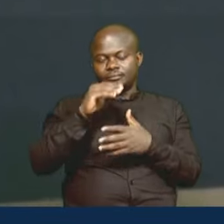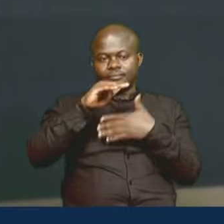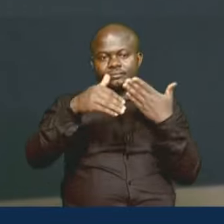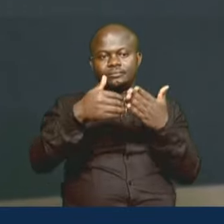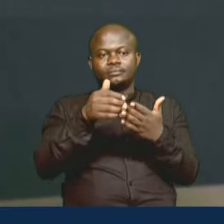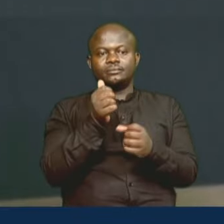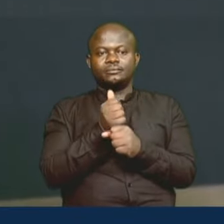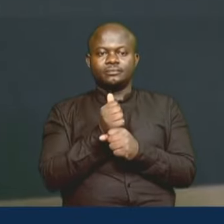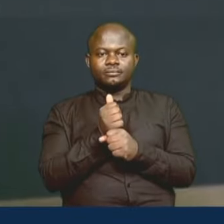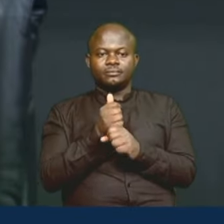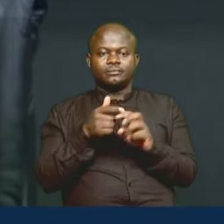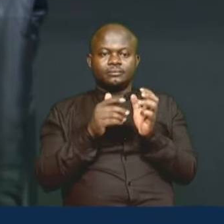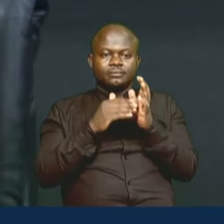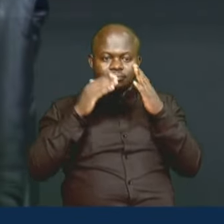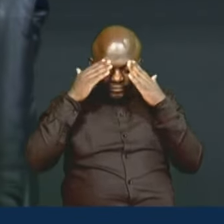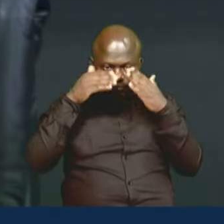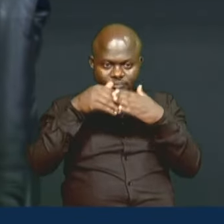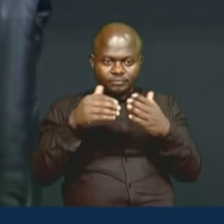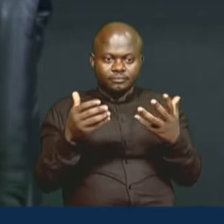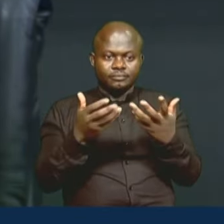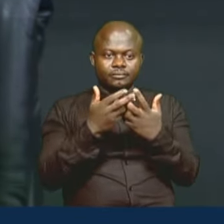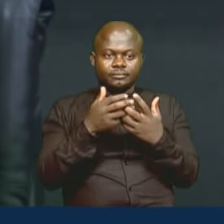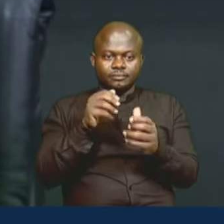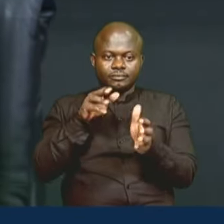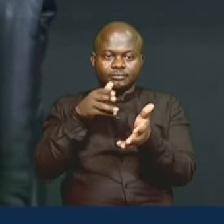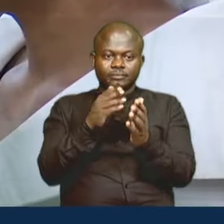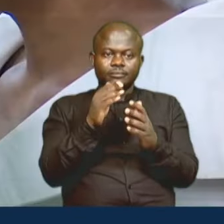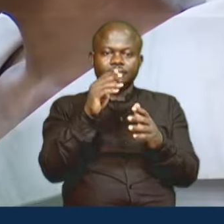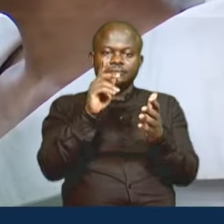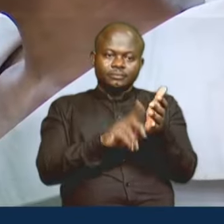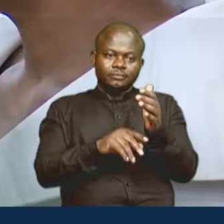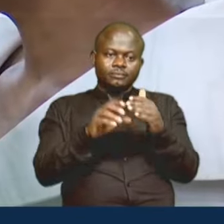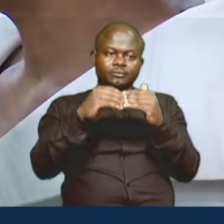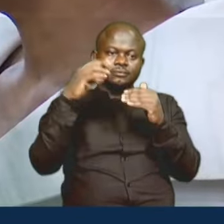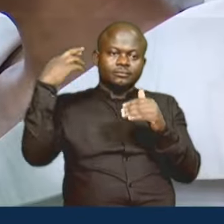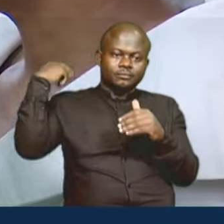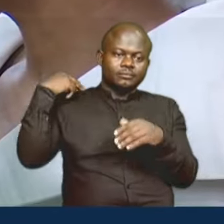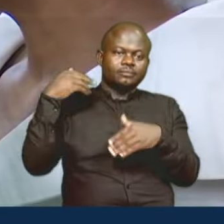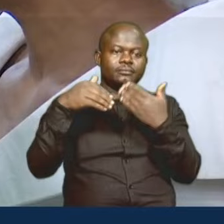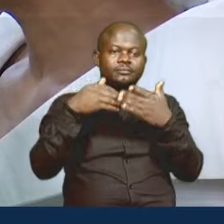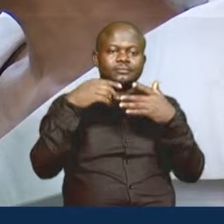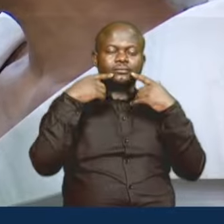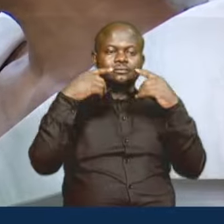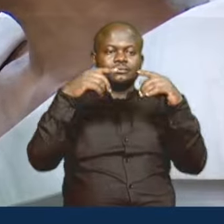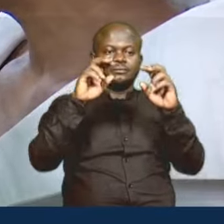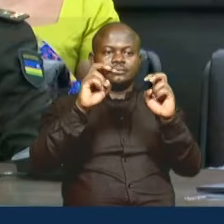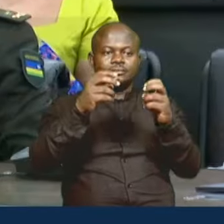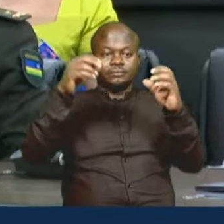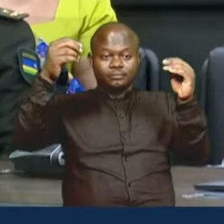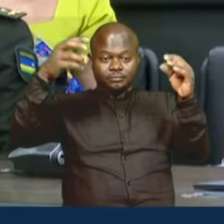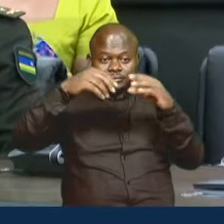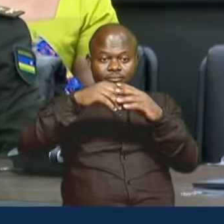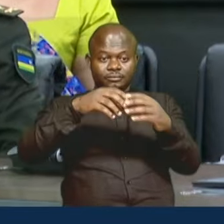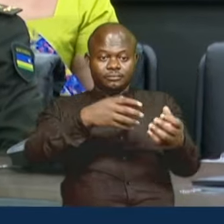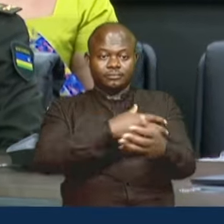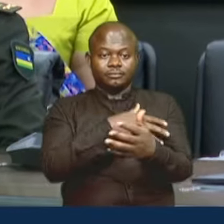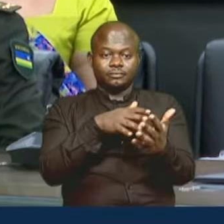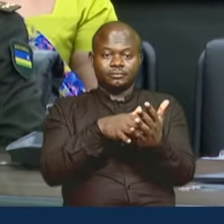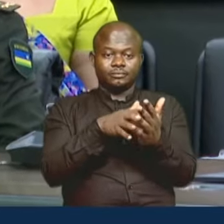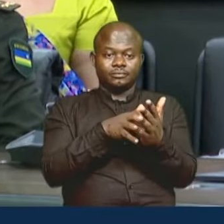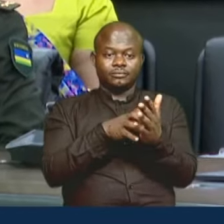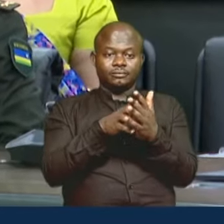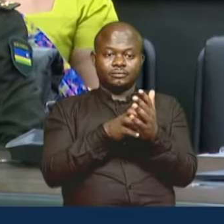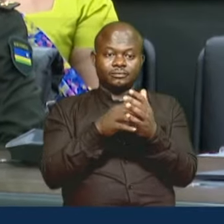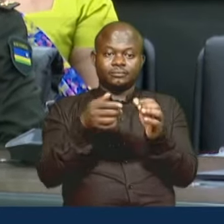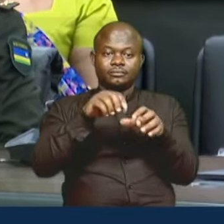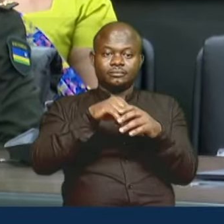bakora. Anagaruka ku kijyanye no gukurikirana iby'abayobozi baba bashinzwe, avuga ko hakigaragaramo intege nke ko abayobozi bakwiye